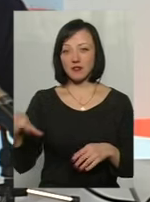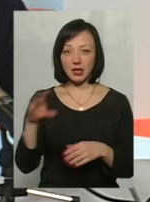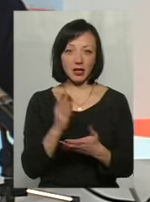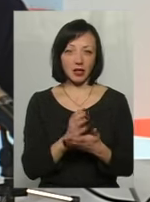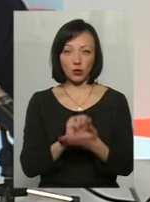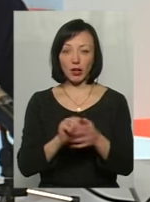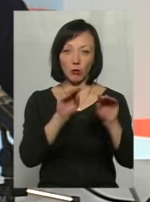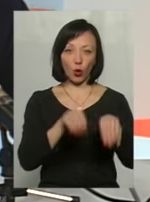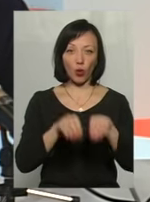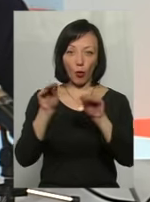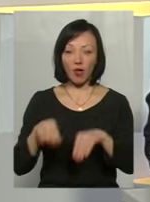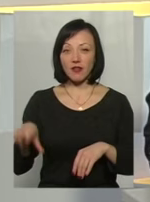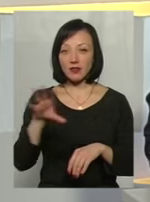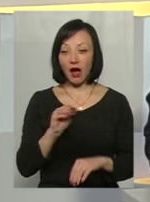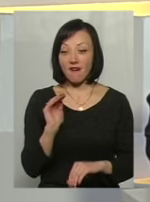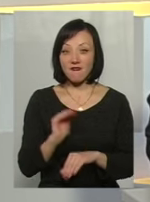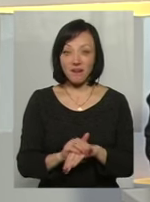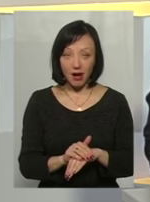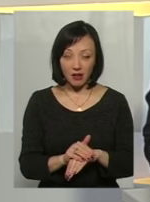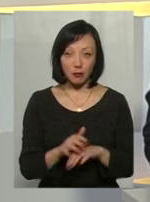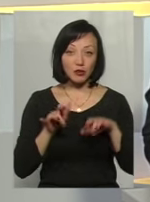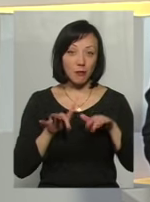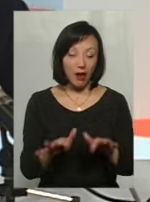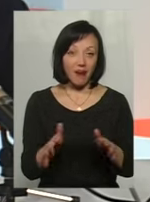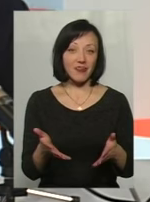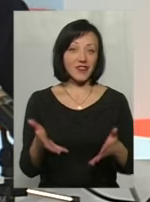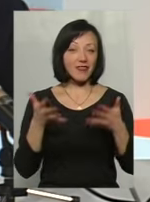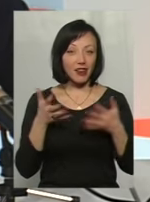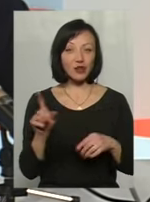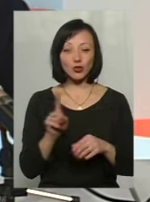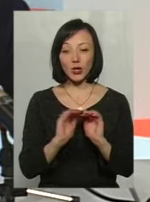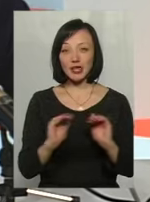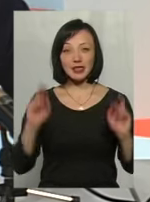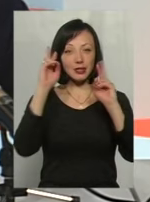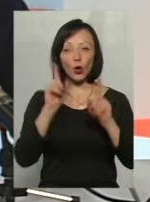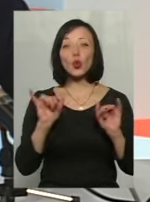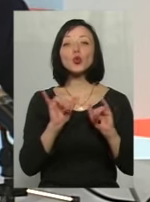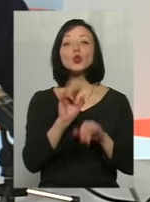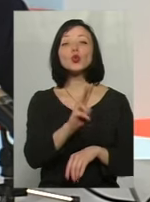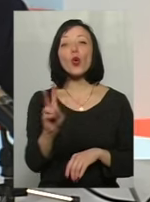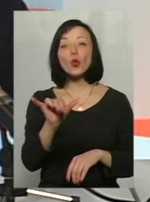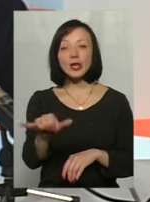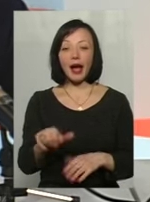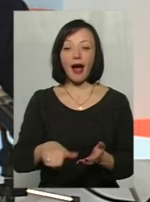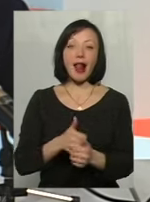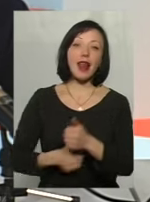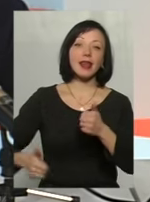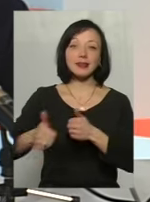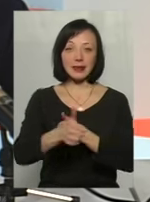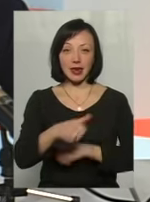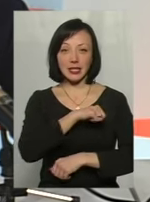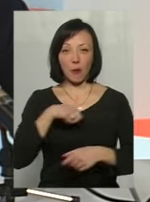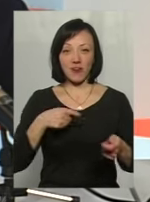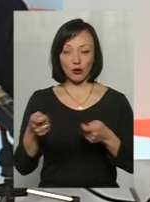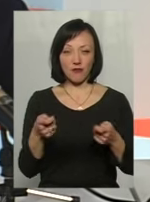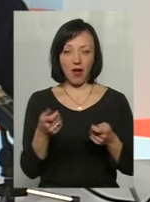документи, протоколи, все. А коли факту? Доходить до справи, виявляється, що учні не знають, хто в них лідер самоврядування, там